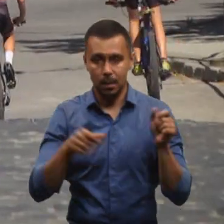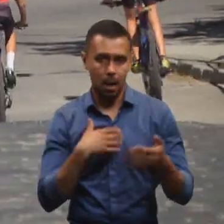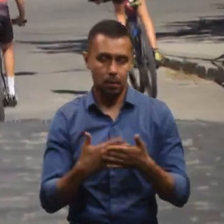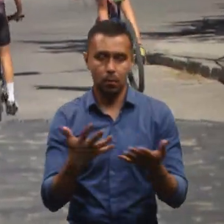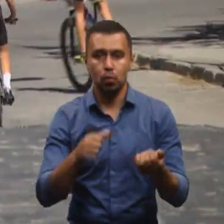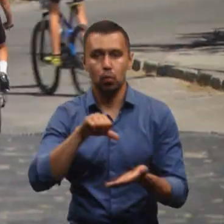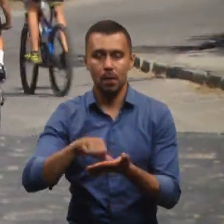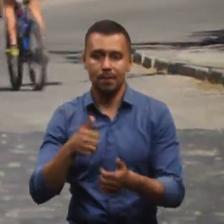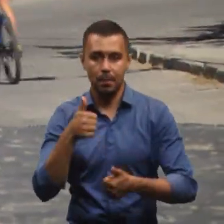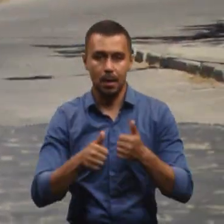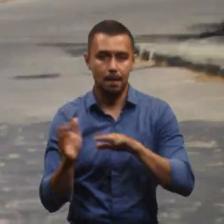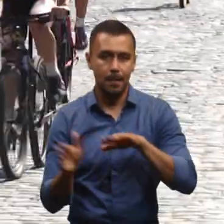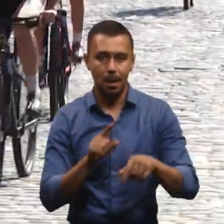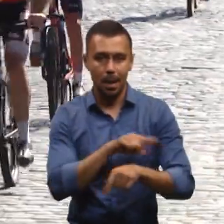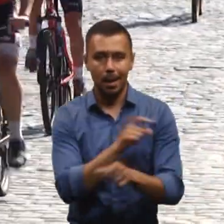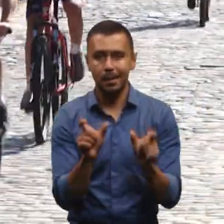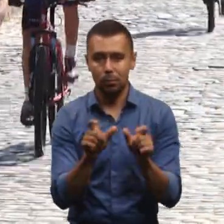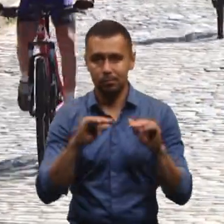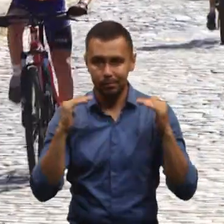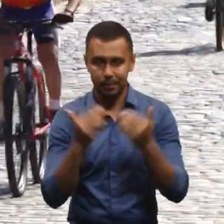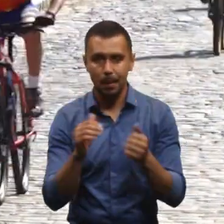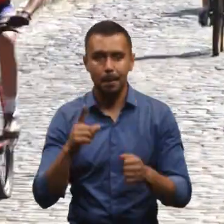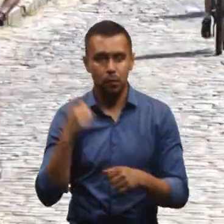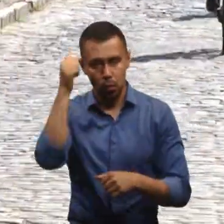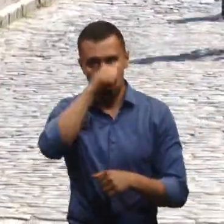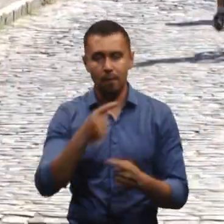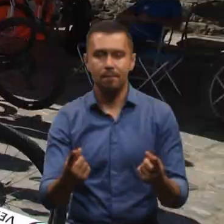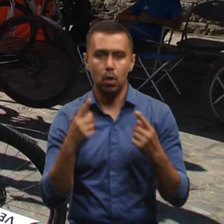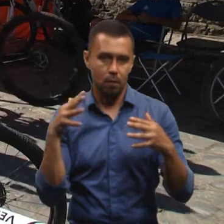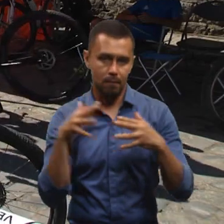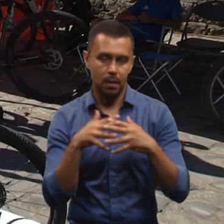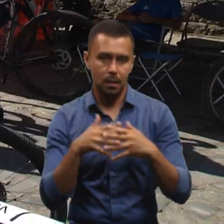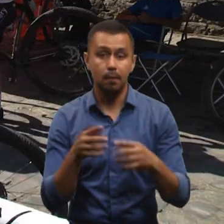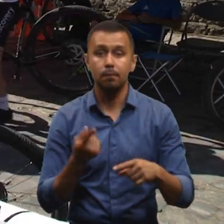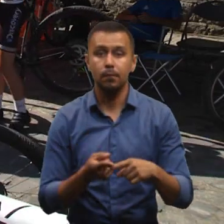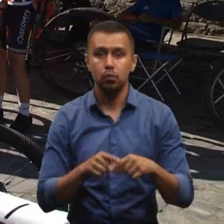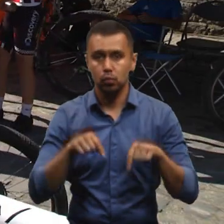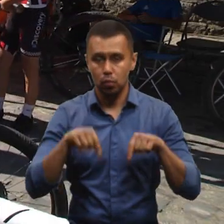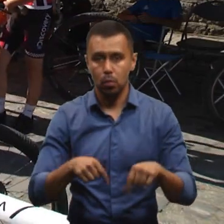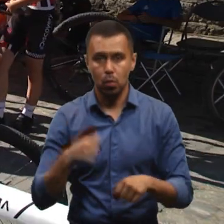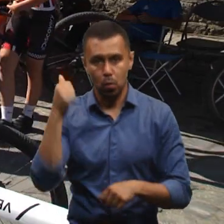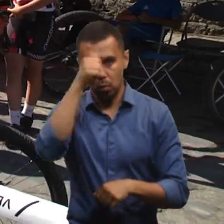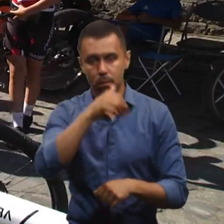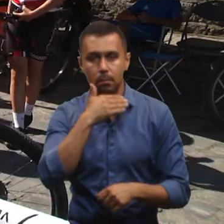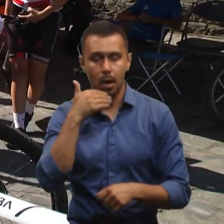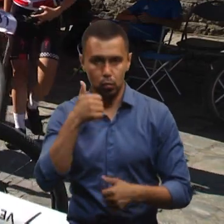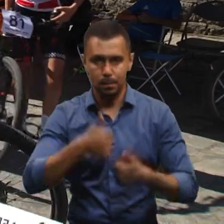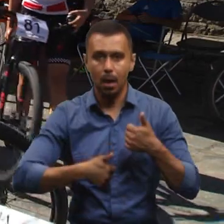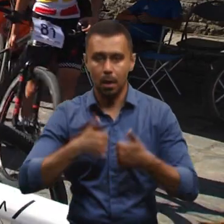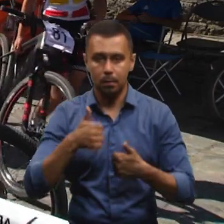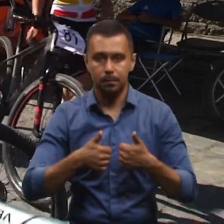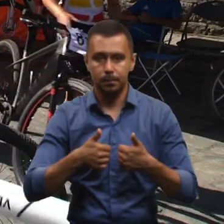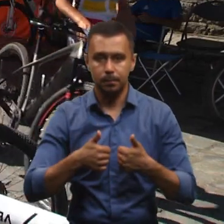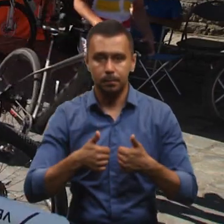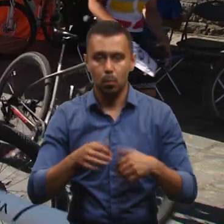активно беруть участь у змаганнях після карантинної перерви та першого року Великої війни. В цьому році дуже багато соревновань,